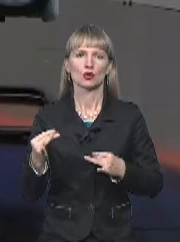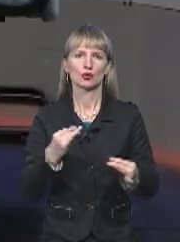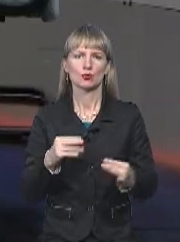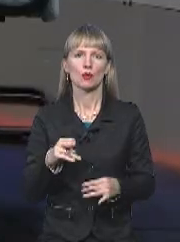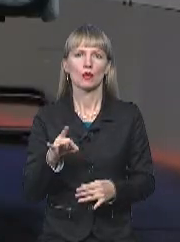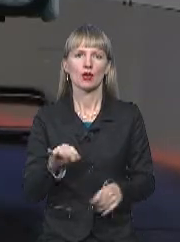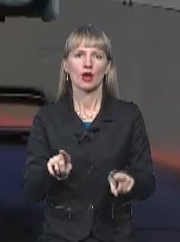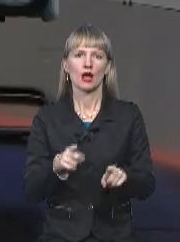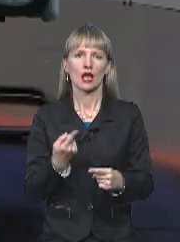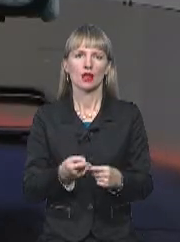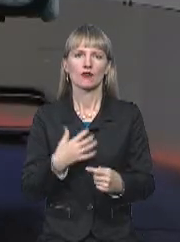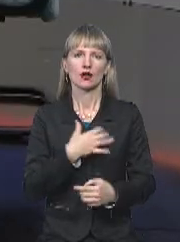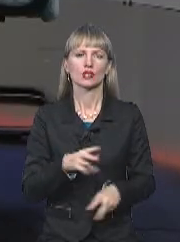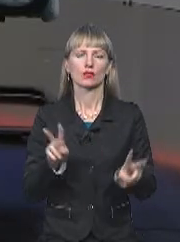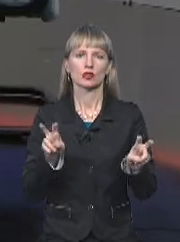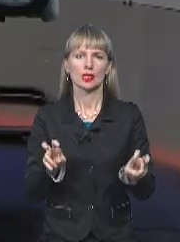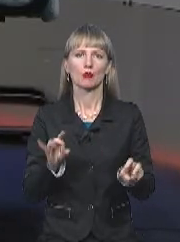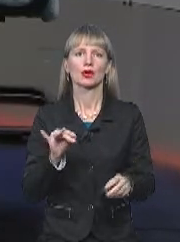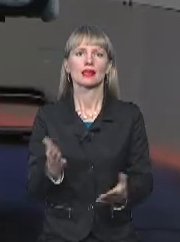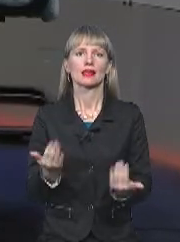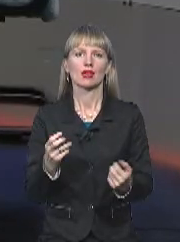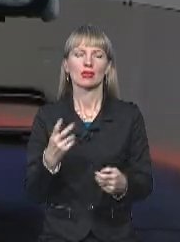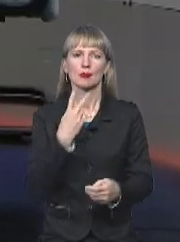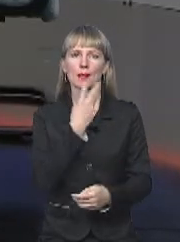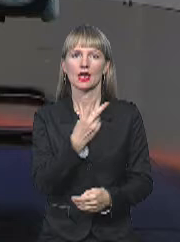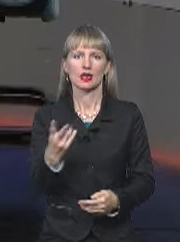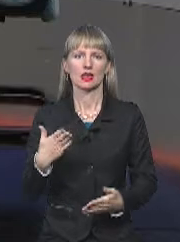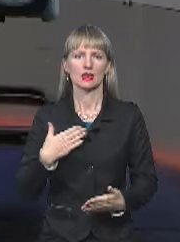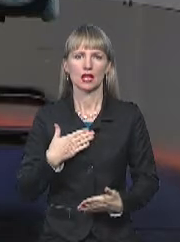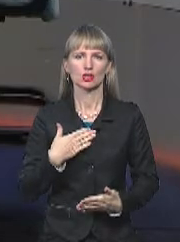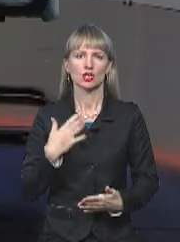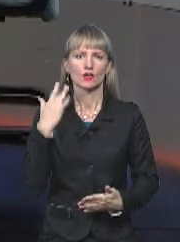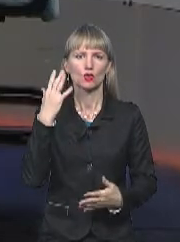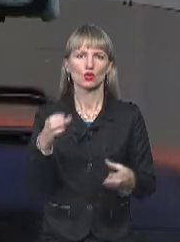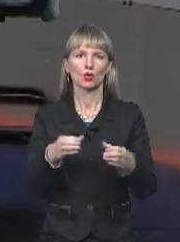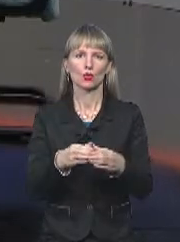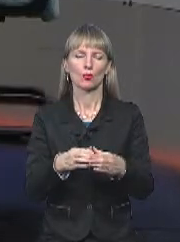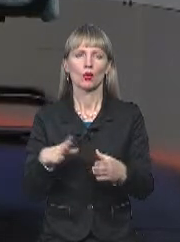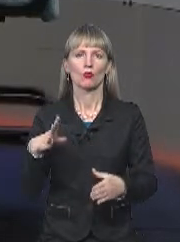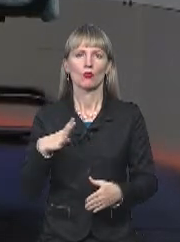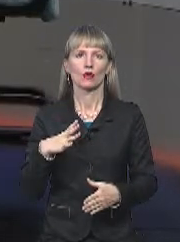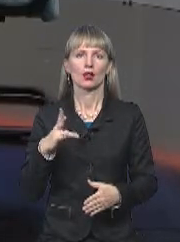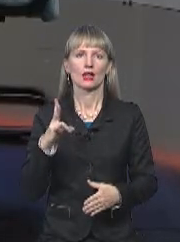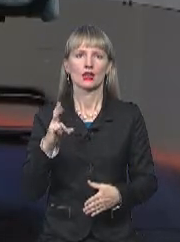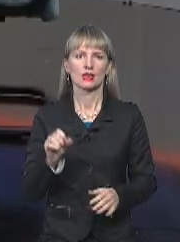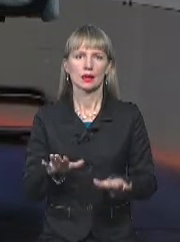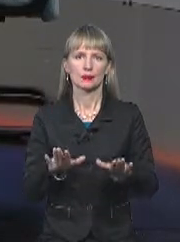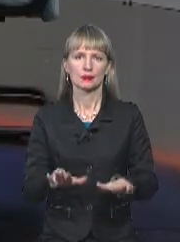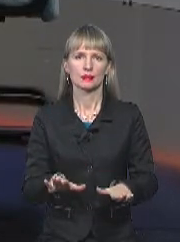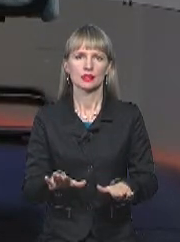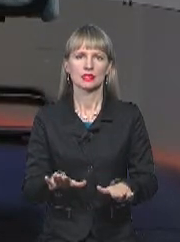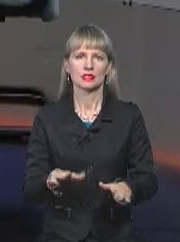про цю важливу тему. І давайте переглянемо, наша творча група побувала на місці